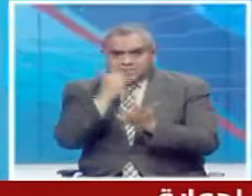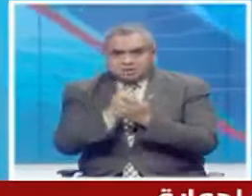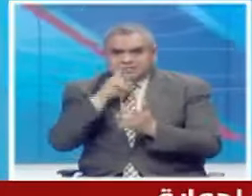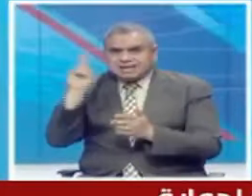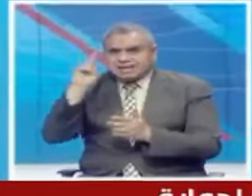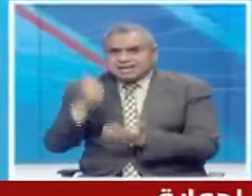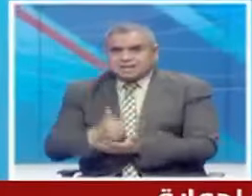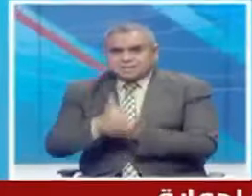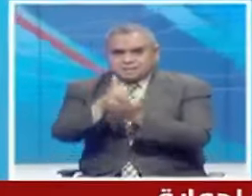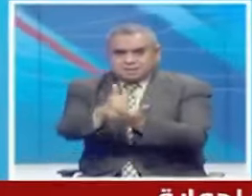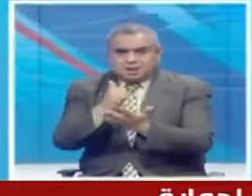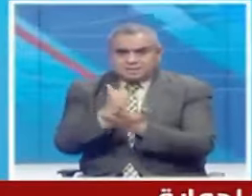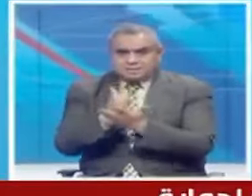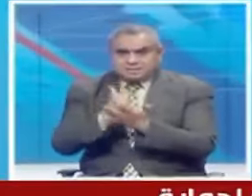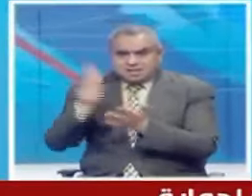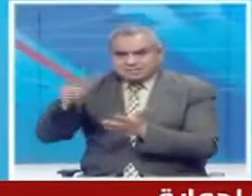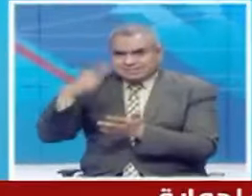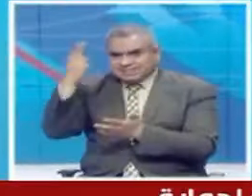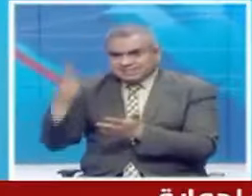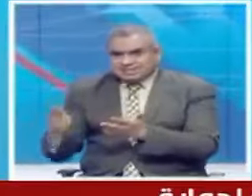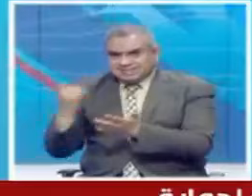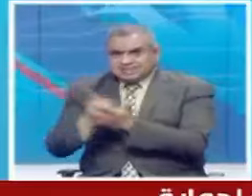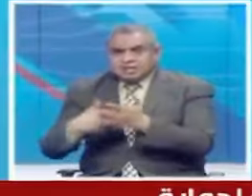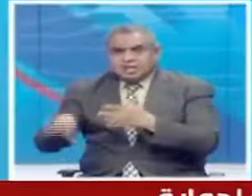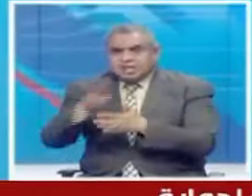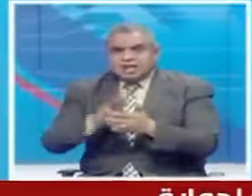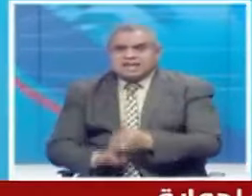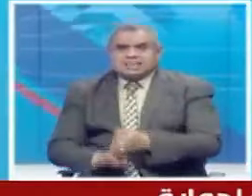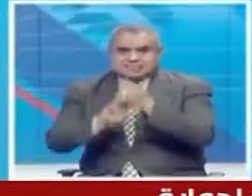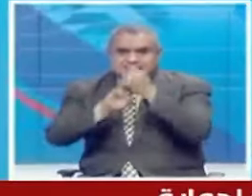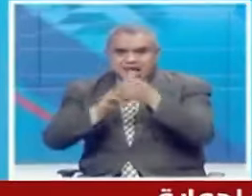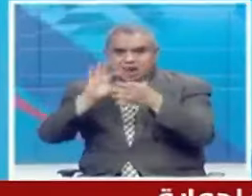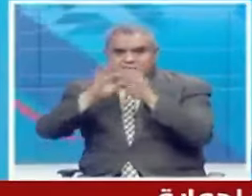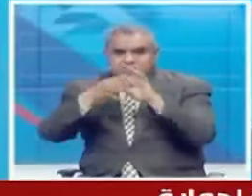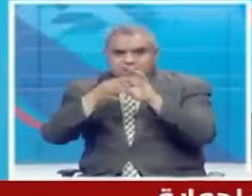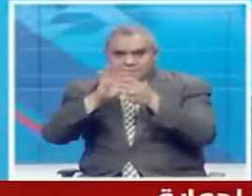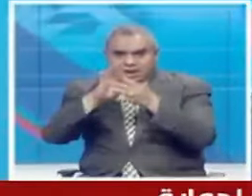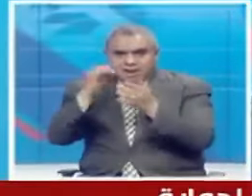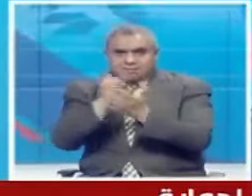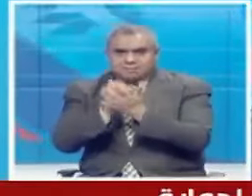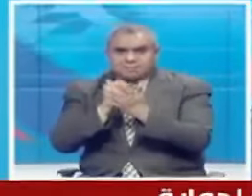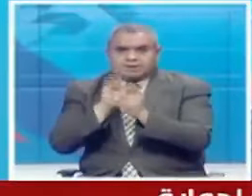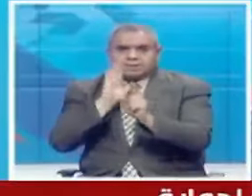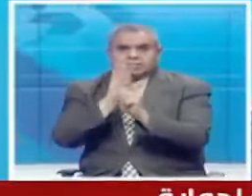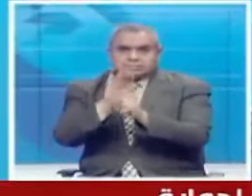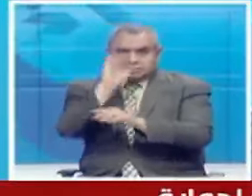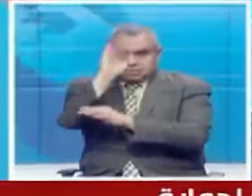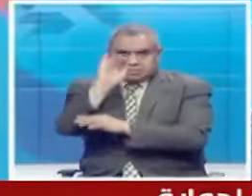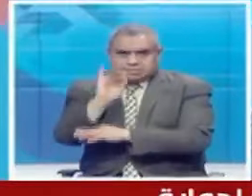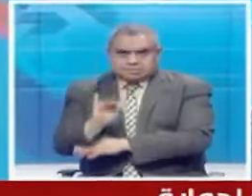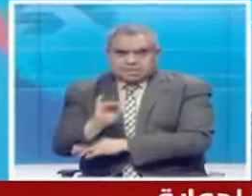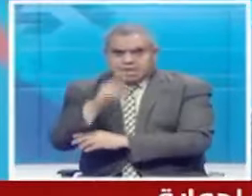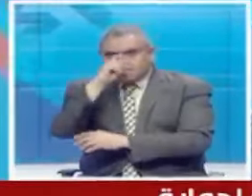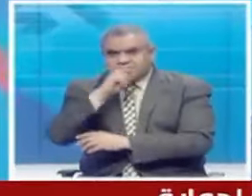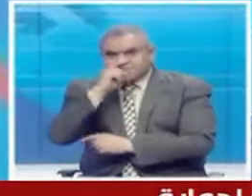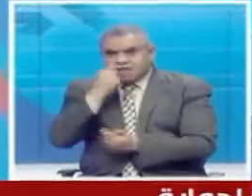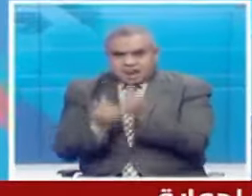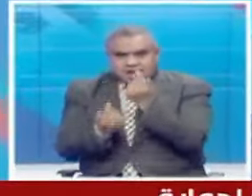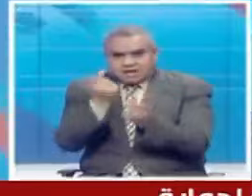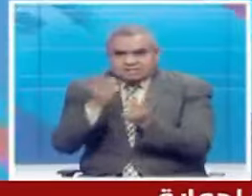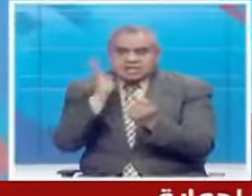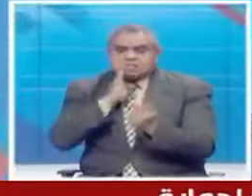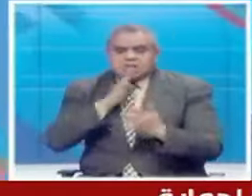القبطية الإنجيلية تحت مظلة التحالف الوطني للعمل الأهلي التنموي بهدف دعم صغار المزارعين وزيادة